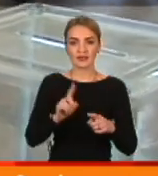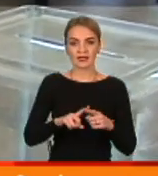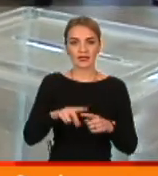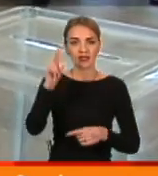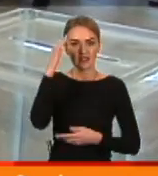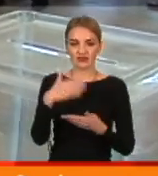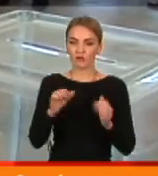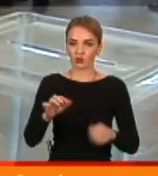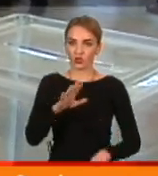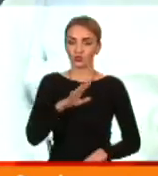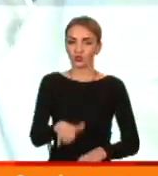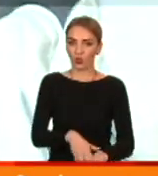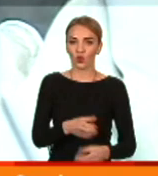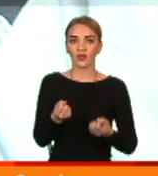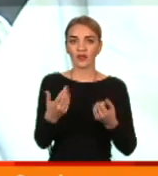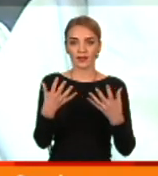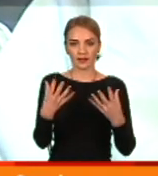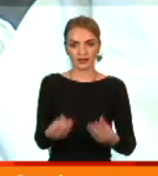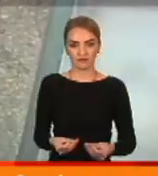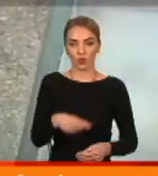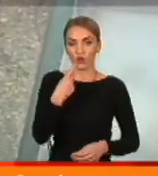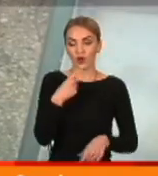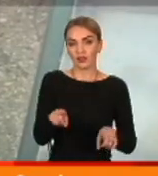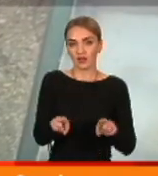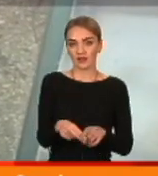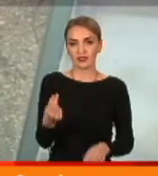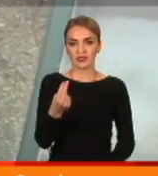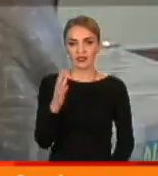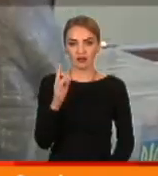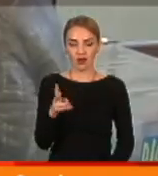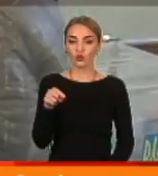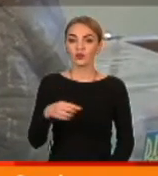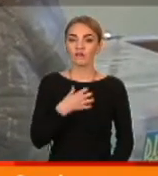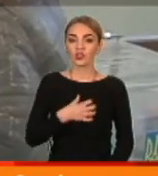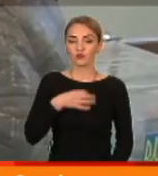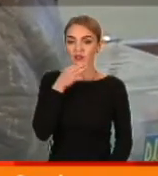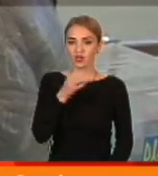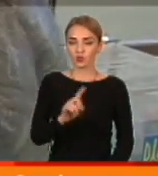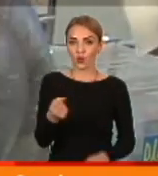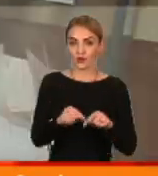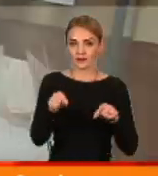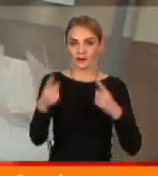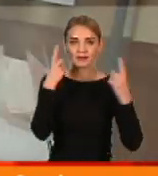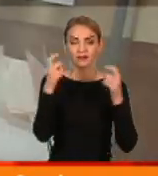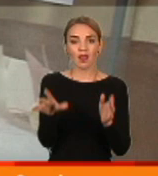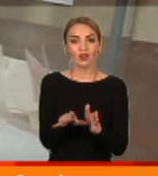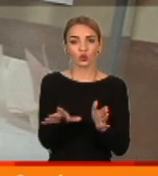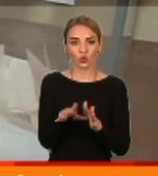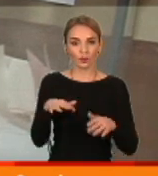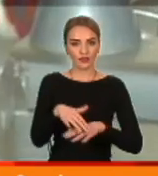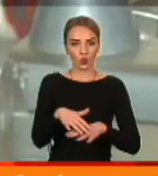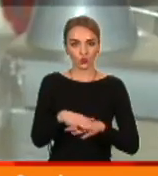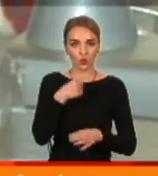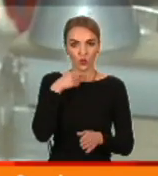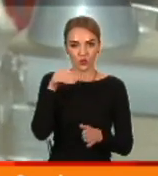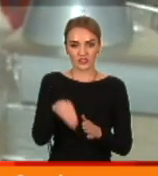досить довго, навіть декілька днів, принаймні так говорять у Центральній виборчій комісії. Тут важливо зазначити, що ось це дані електронного підрахунку